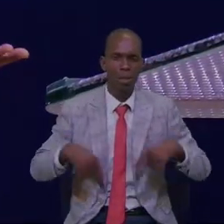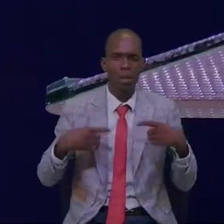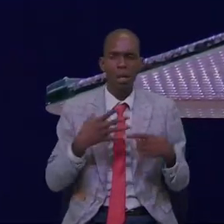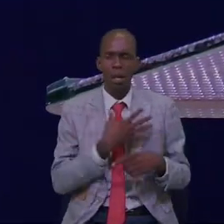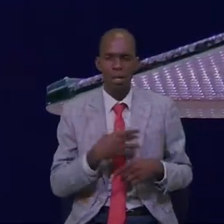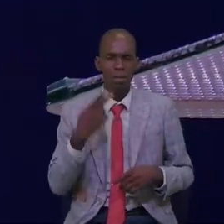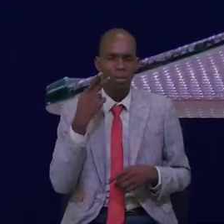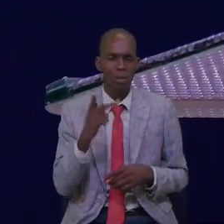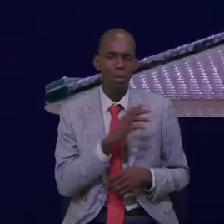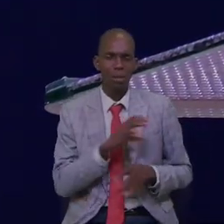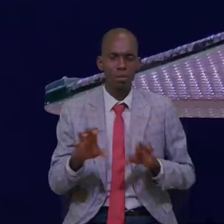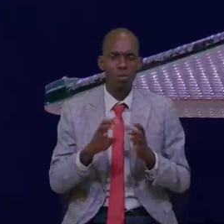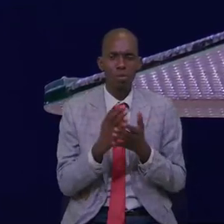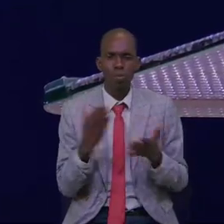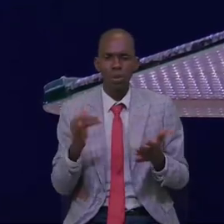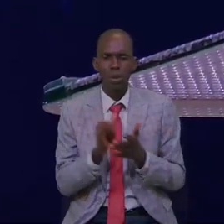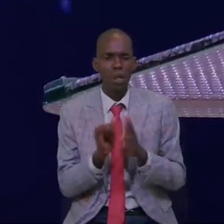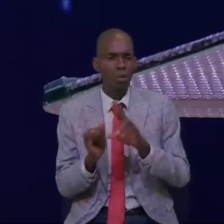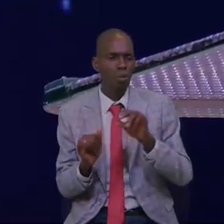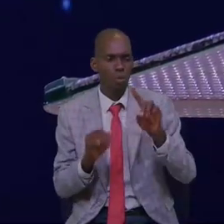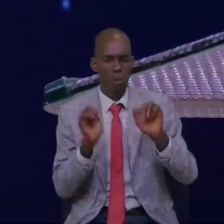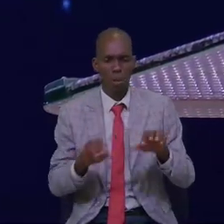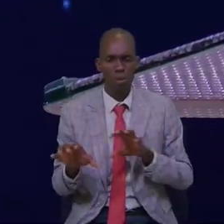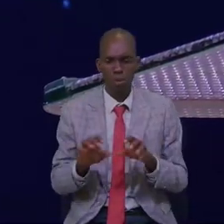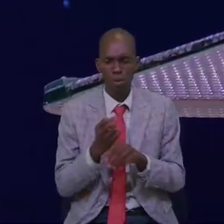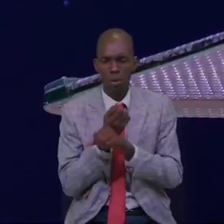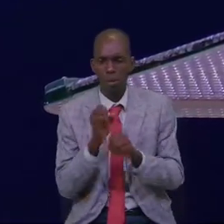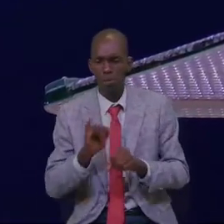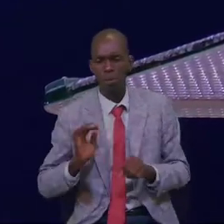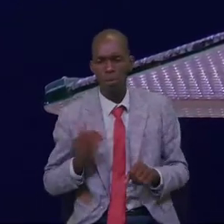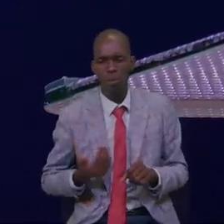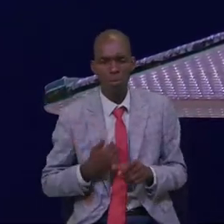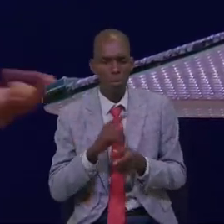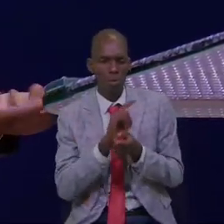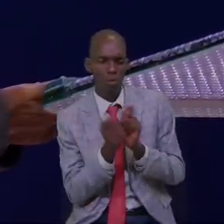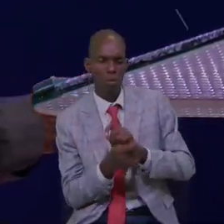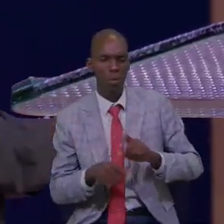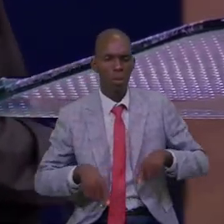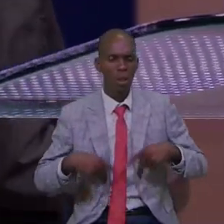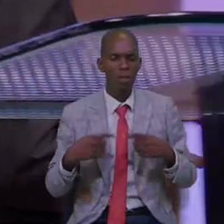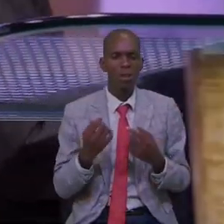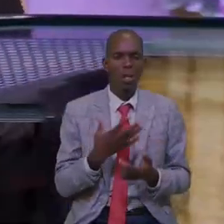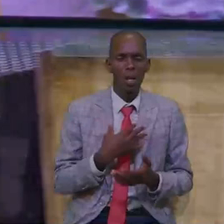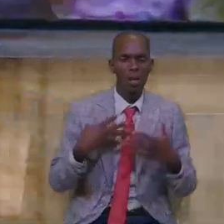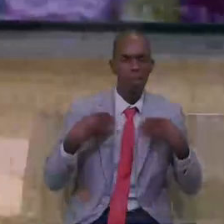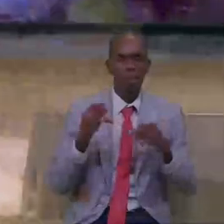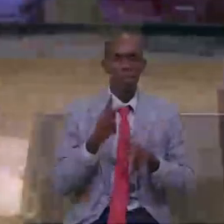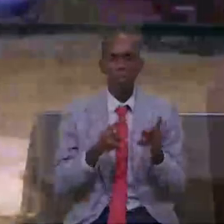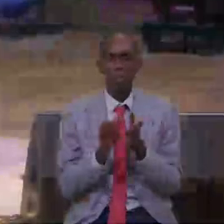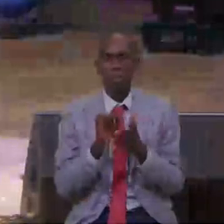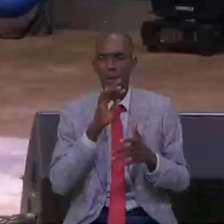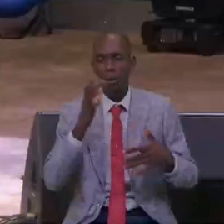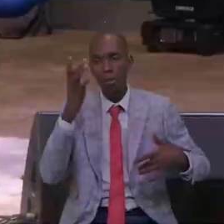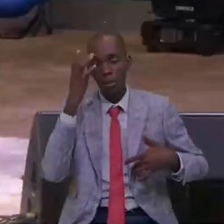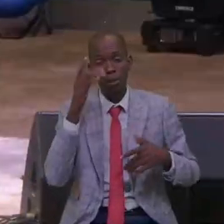des choses que personne ne pouvait faire. Ils sauvaient des âmes, transformaient les vies, guérissaient ceux qui étaient malades. Même